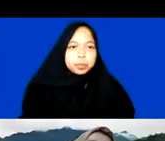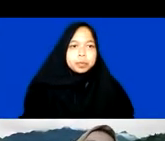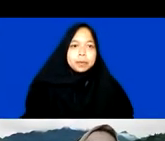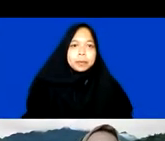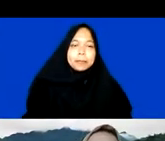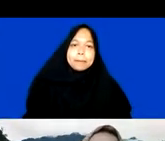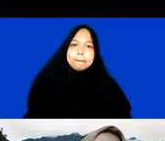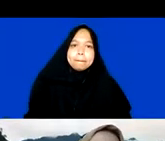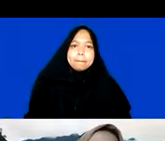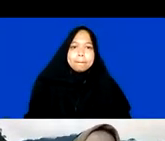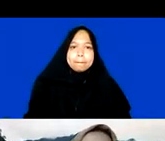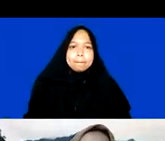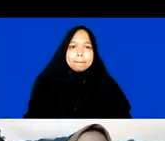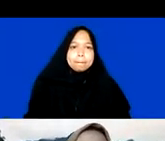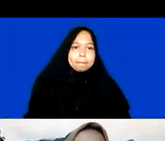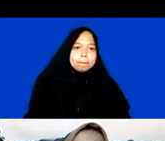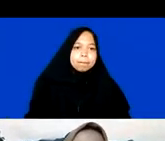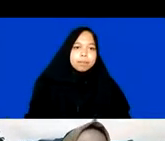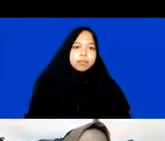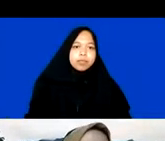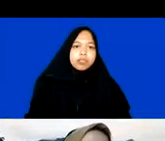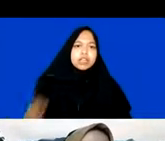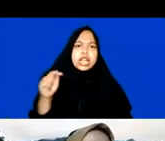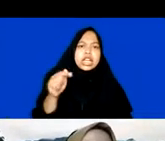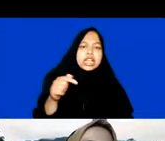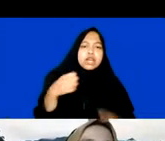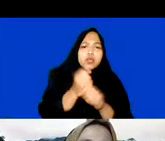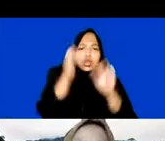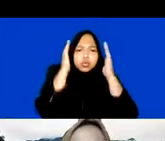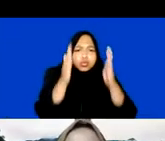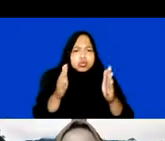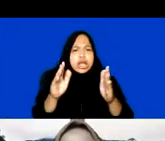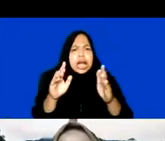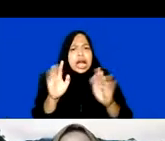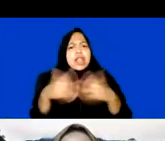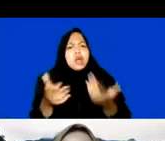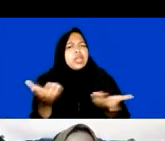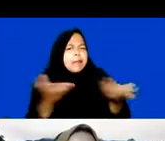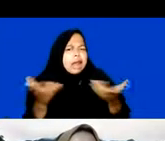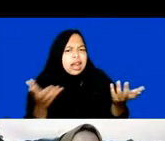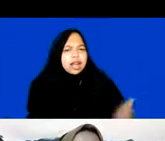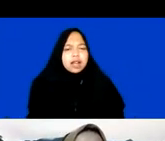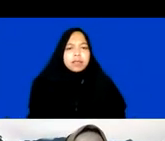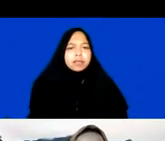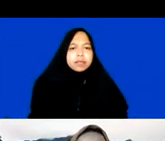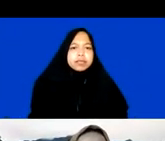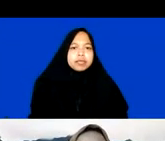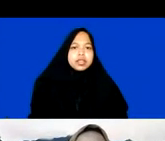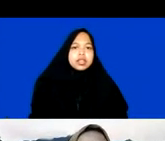yang tadi bisa dibilang merchandise dan sebagainya ya, ini dibuat khusus begitu Mas kira atau seperti ya, apa?